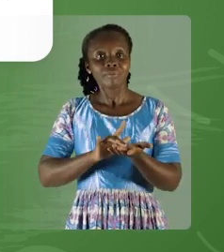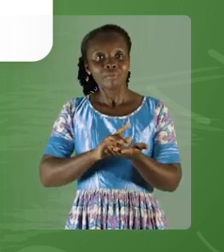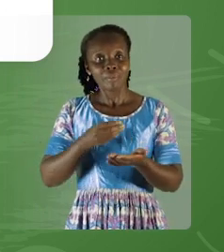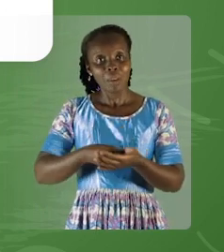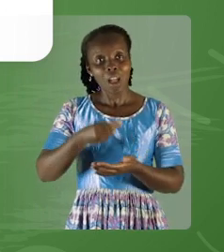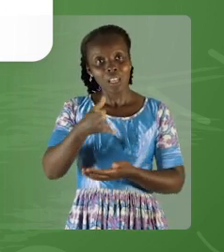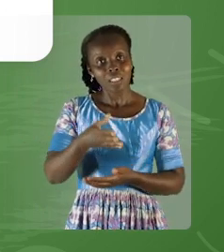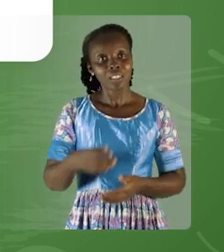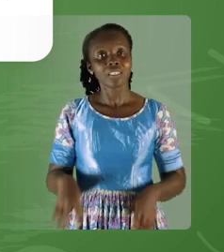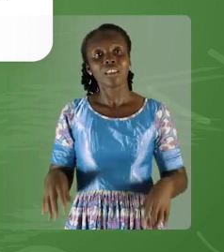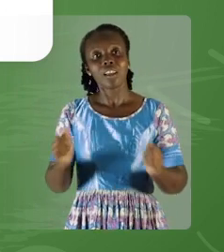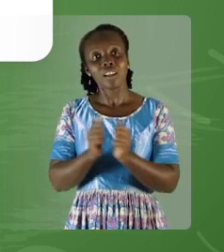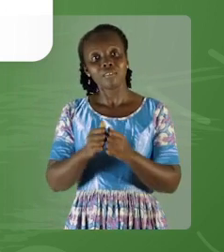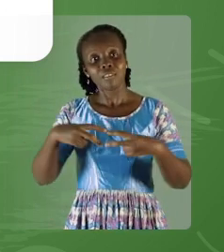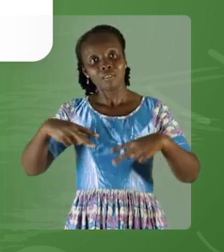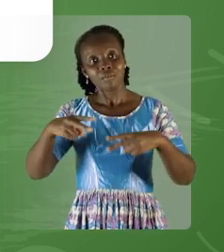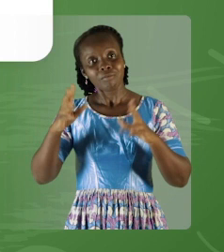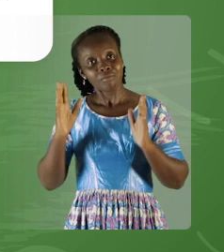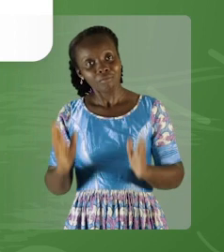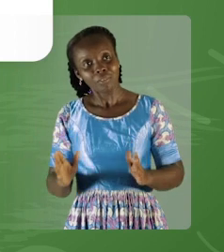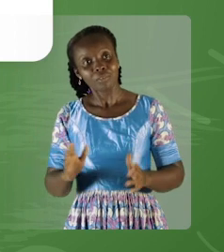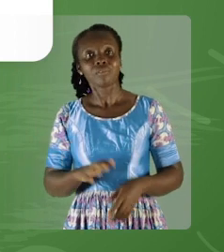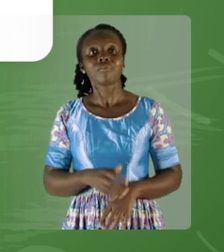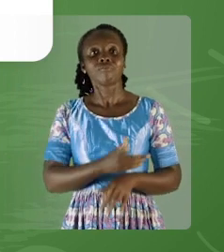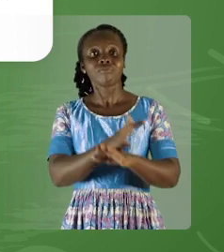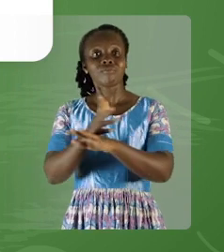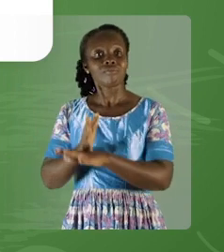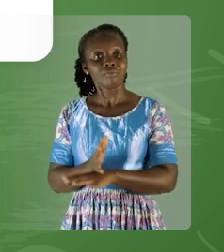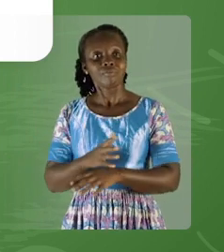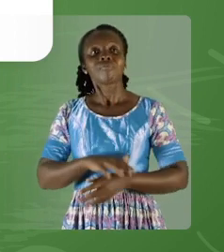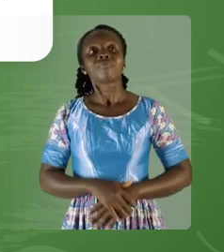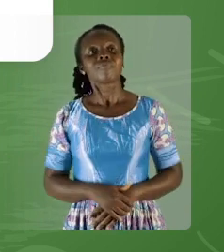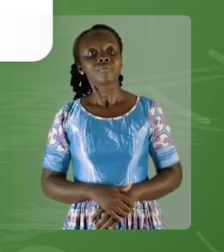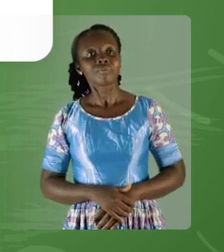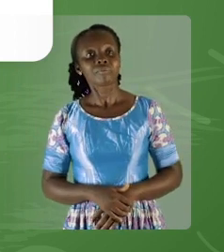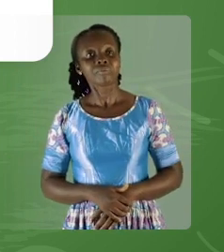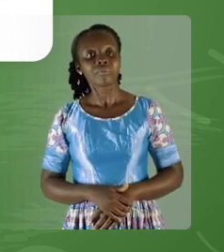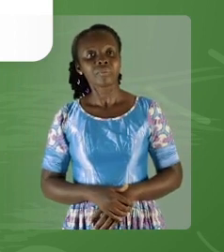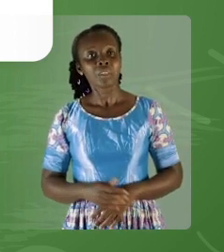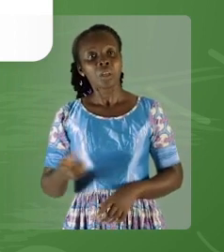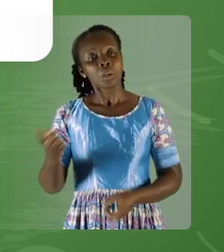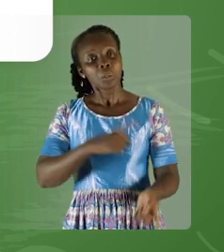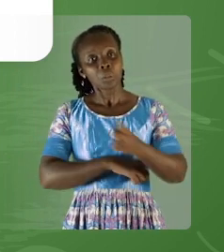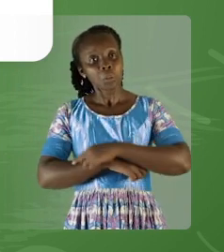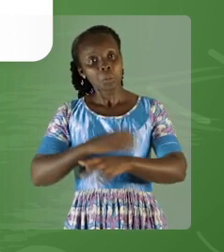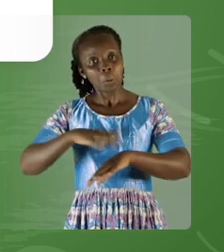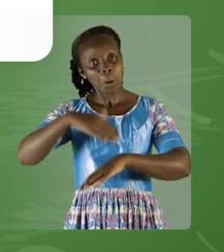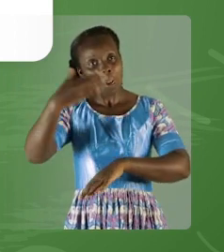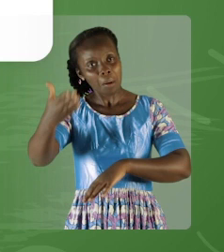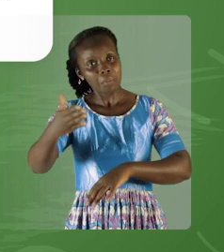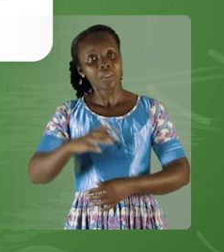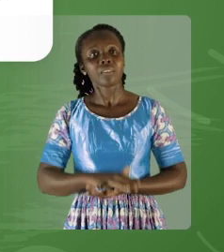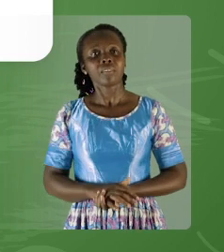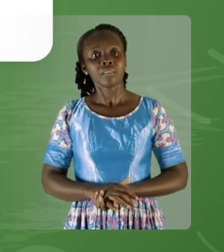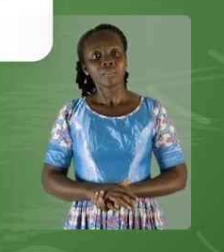médicaments achetés chez une vendeuse ambulante. Quelques jours plus tard,